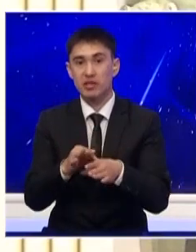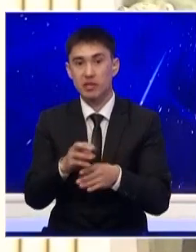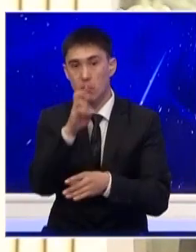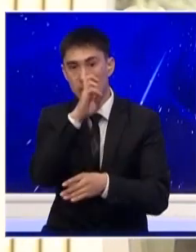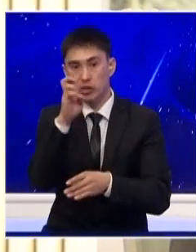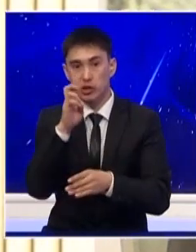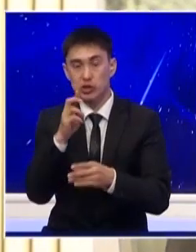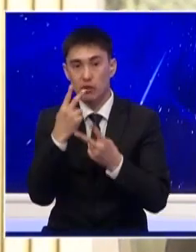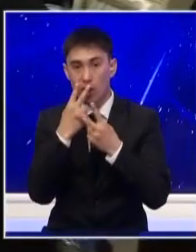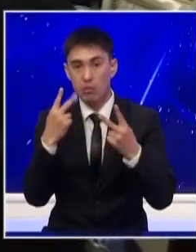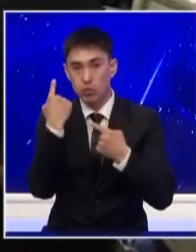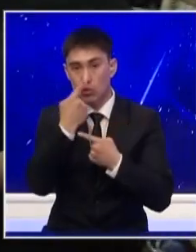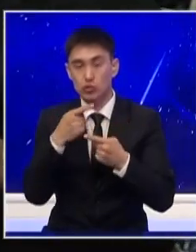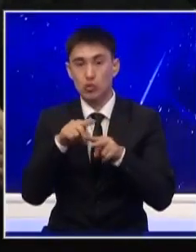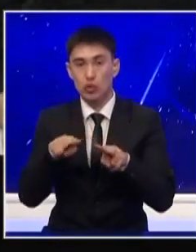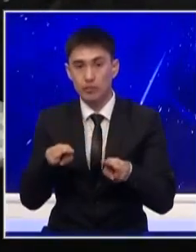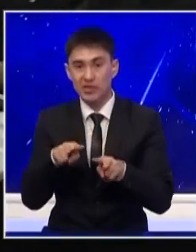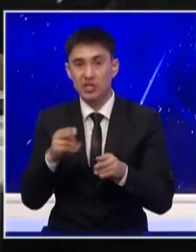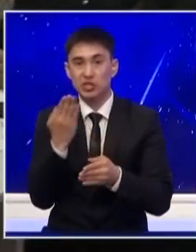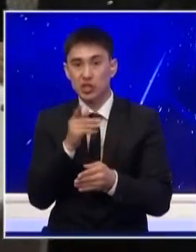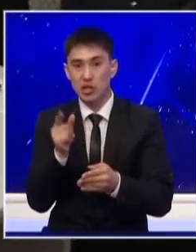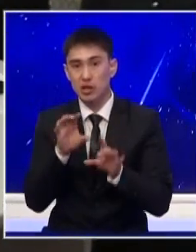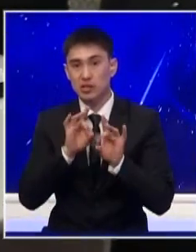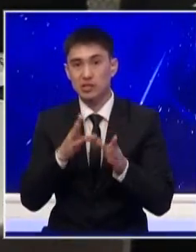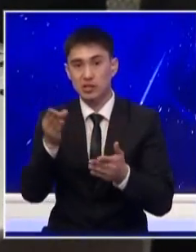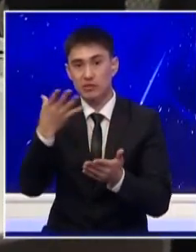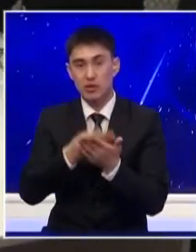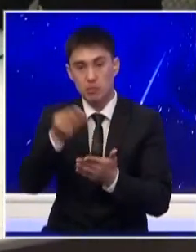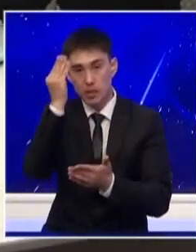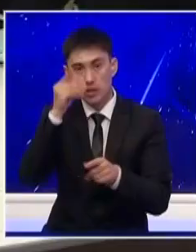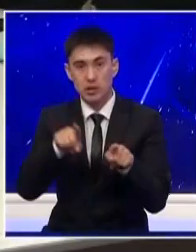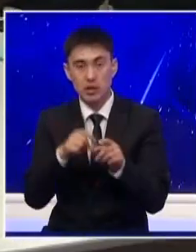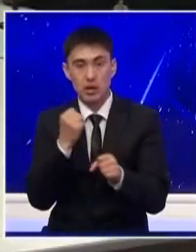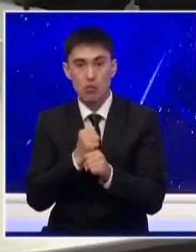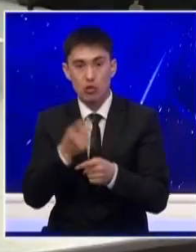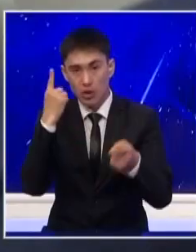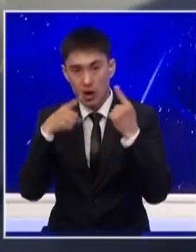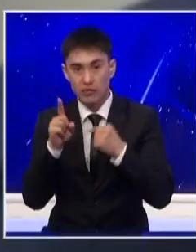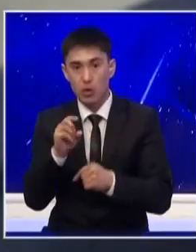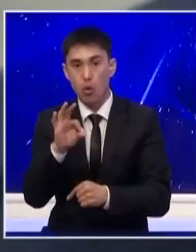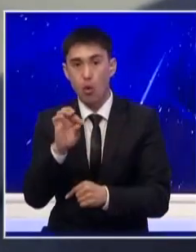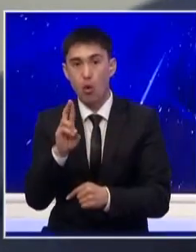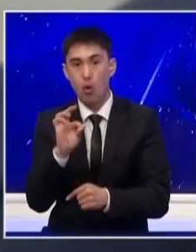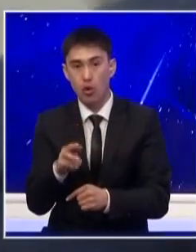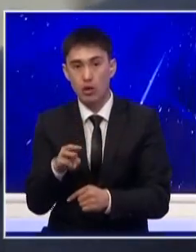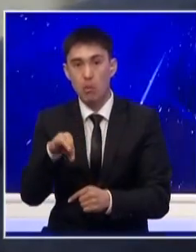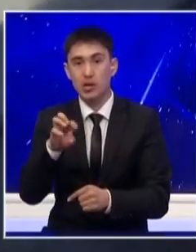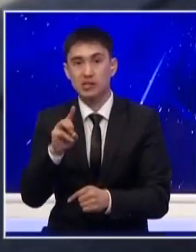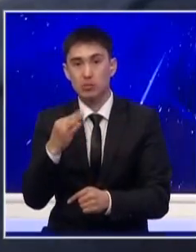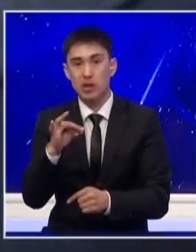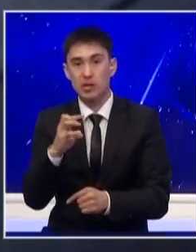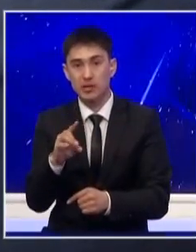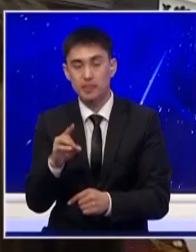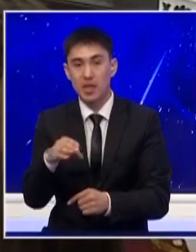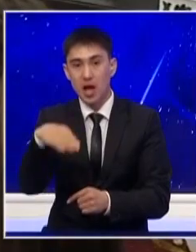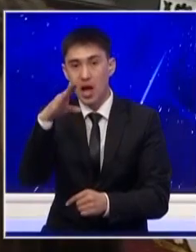проведением библиографического обзора. Читатели поделились мнением о таких работах автора, как «Оңғол», «Парасат